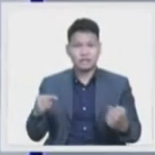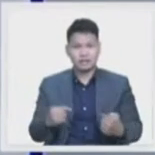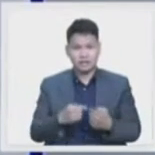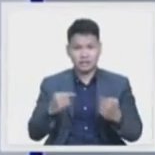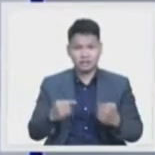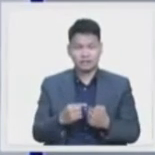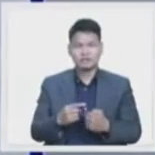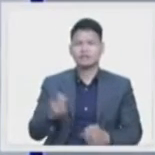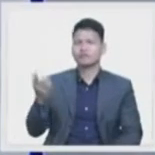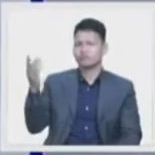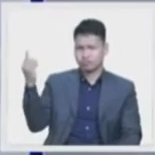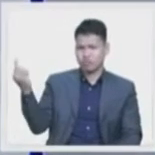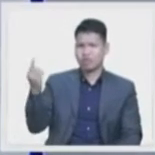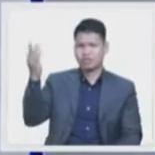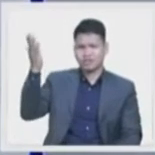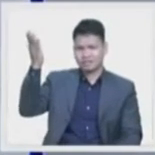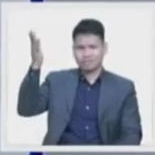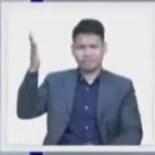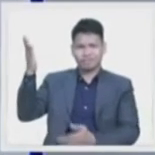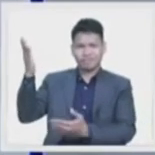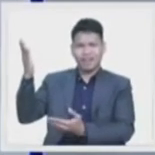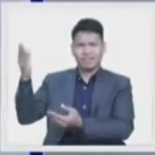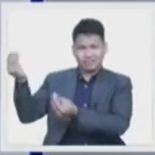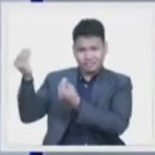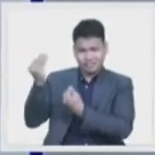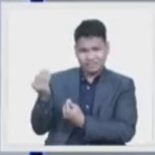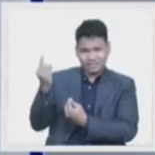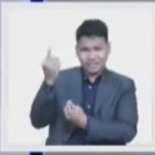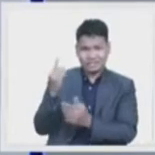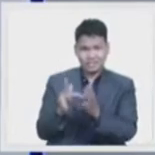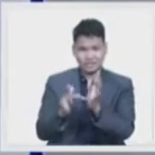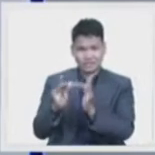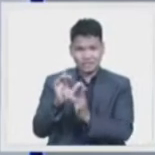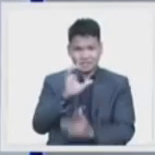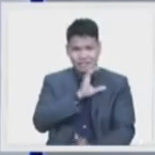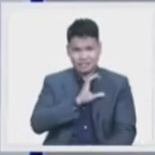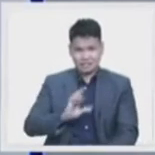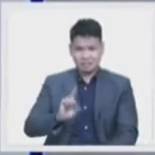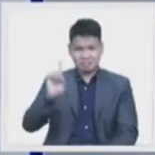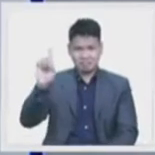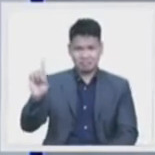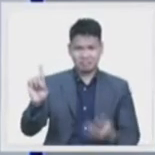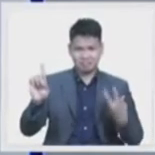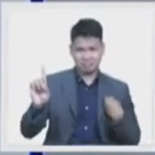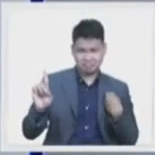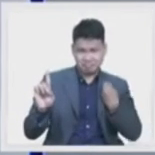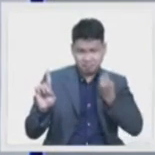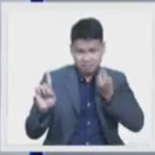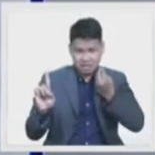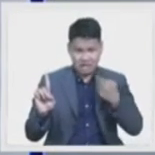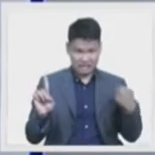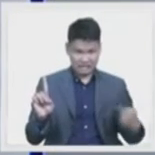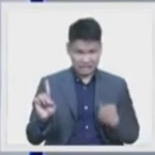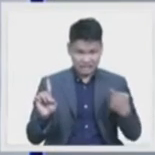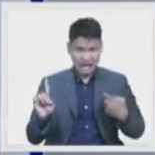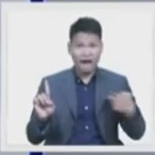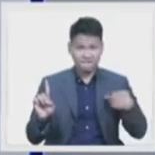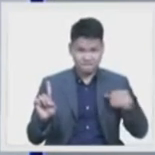mao ang midala sa atong mga sala diha sa iyang lawas ngadto sa kahoy aron